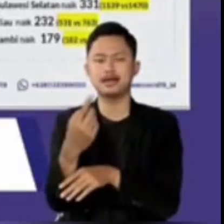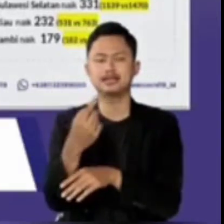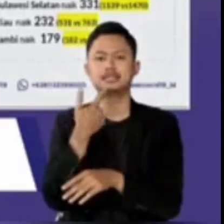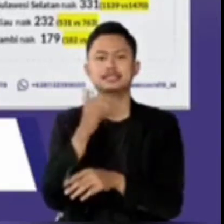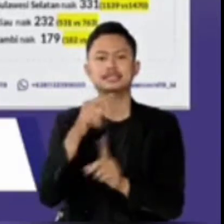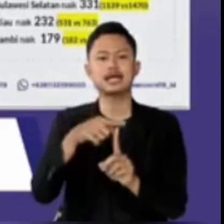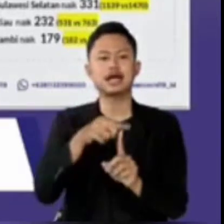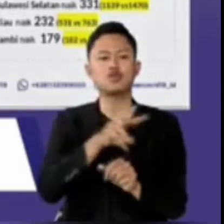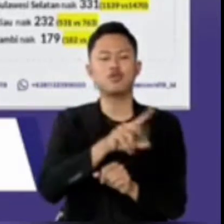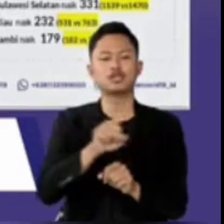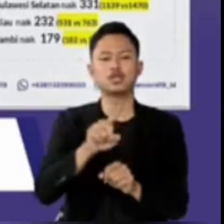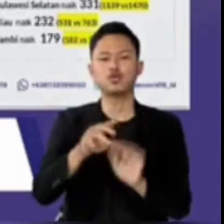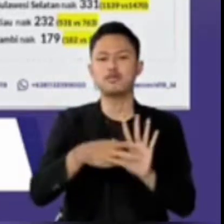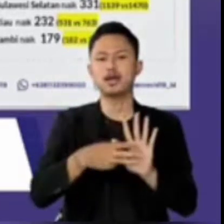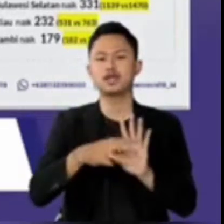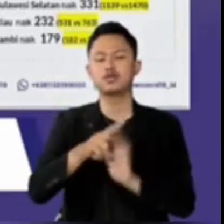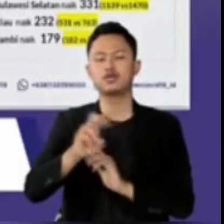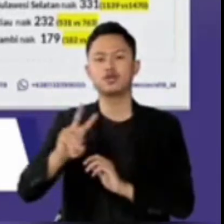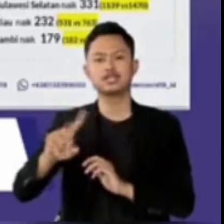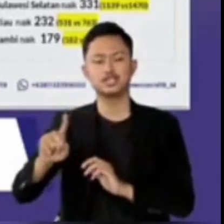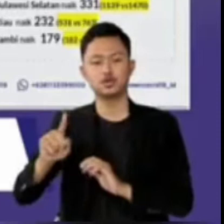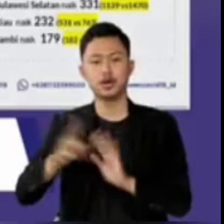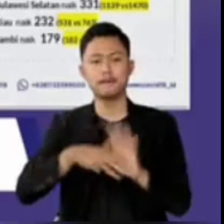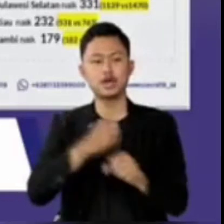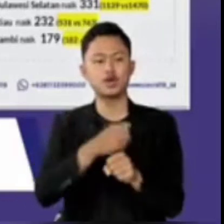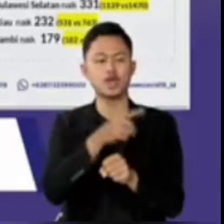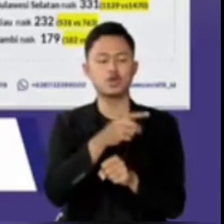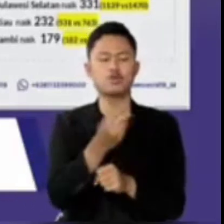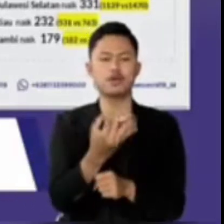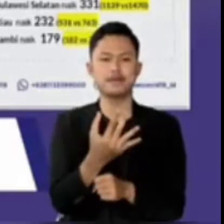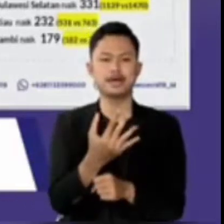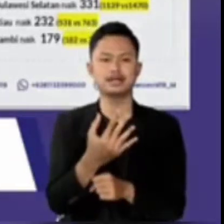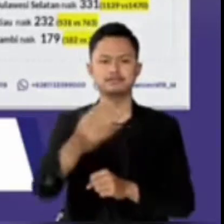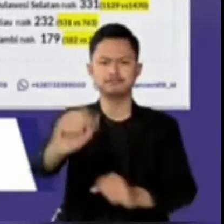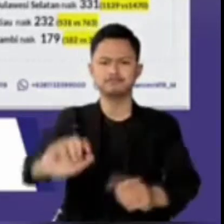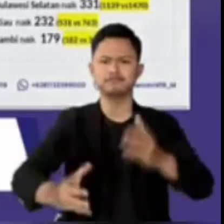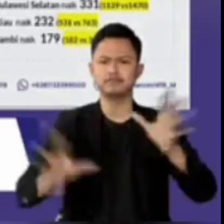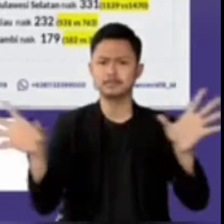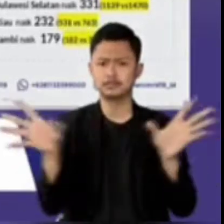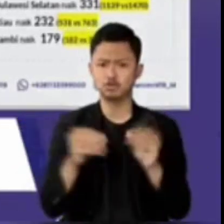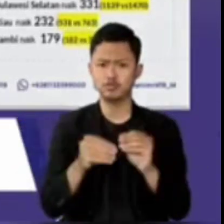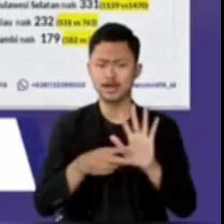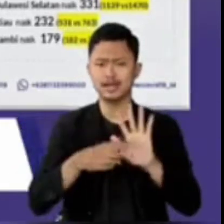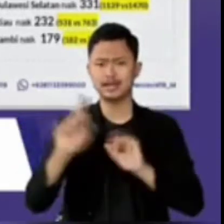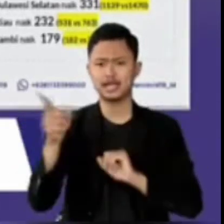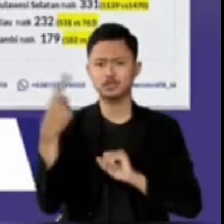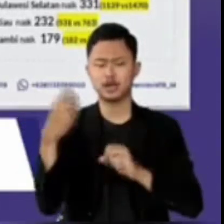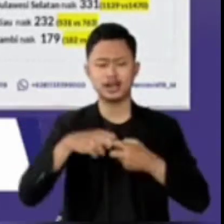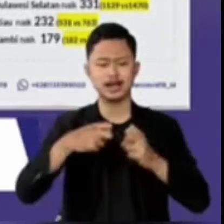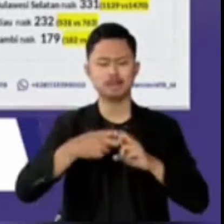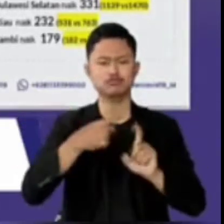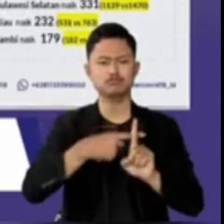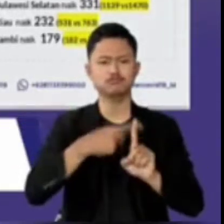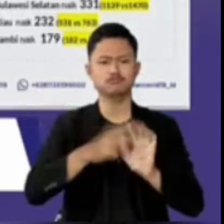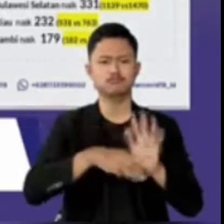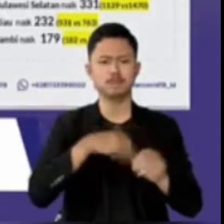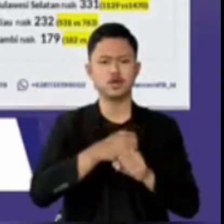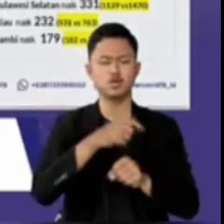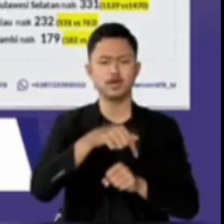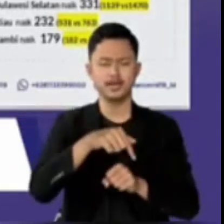pertanggal 21 Maret 2021. Secara nasional, penambahan kasus positif mingguan di minggu